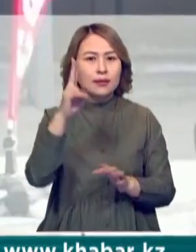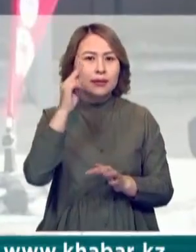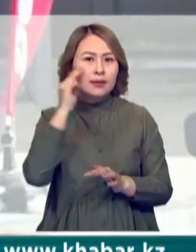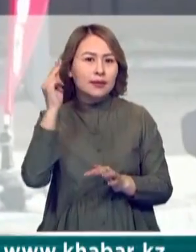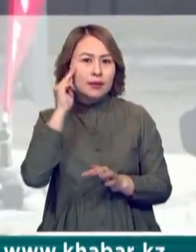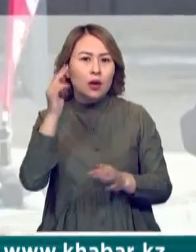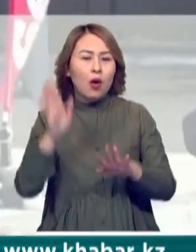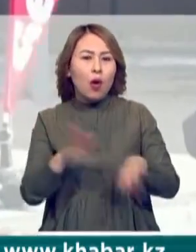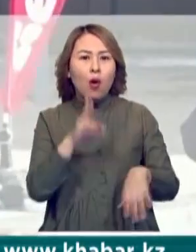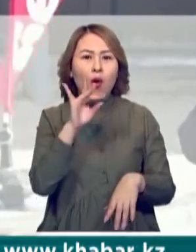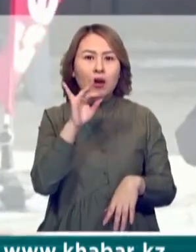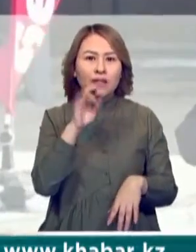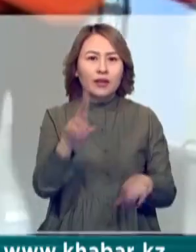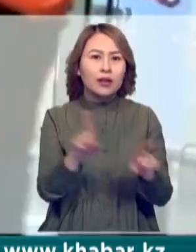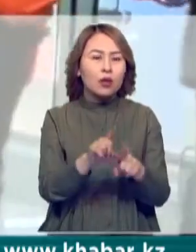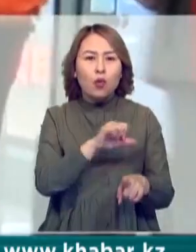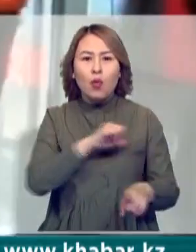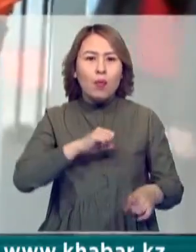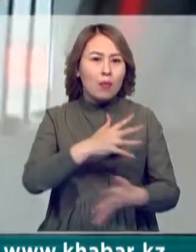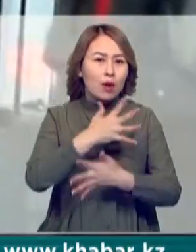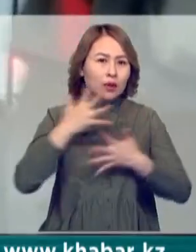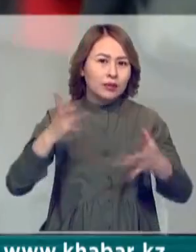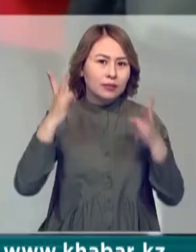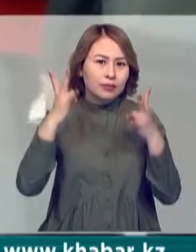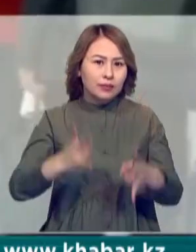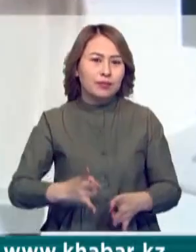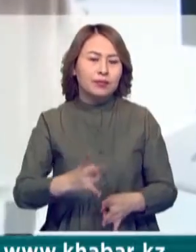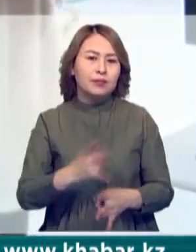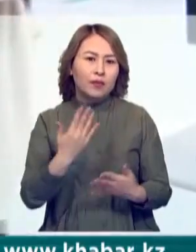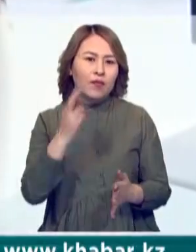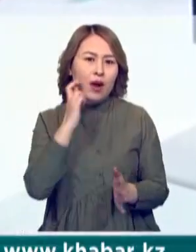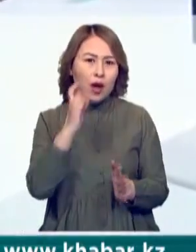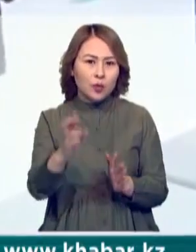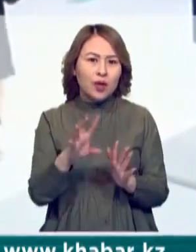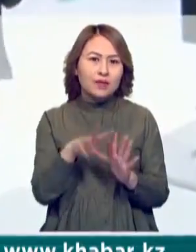Иран Қытайдан кейін коронавирус дертінен ең көп жапа шеккен ел қатарына енді.